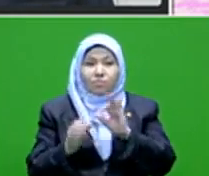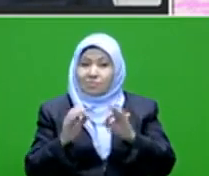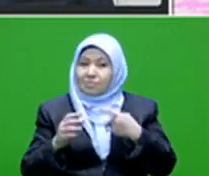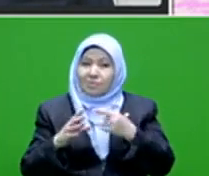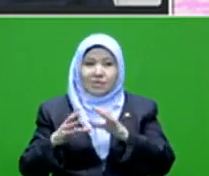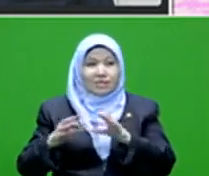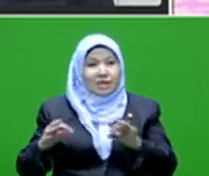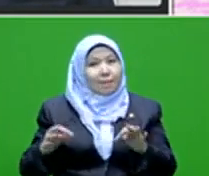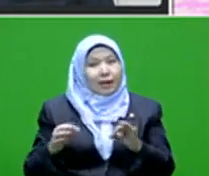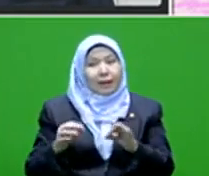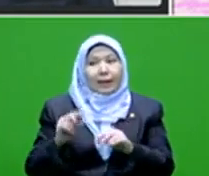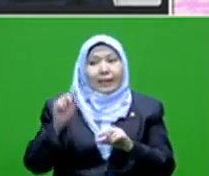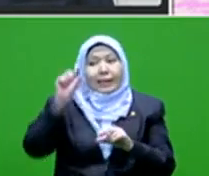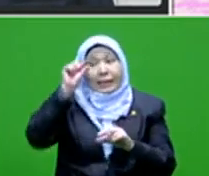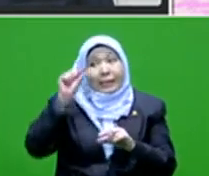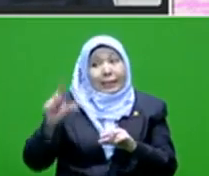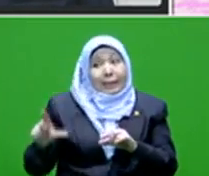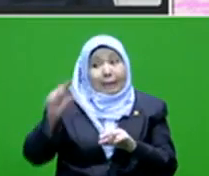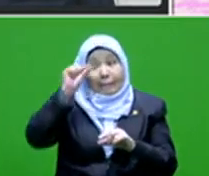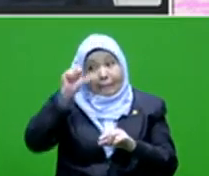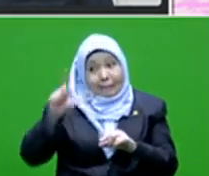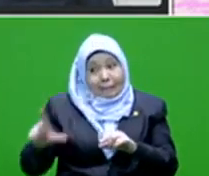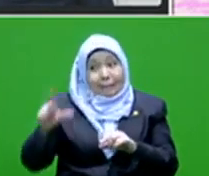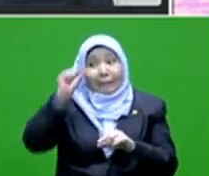air besar kecil juga aku tengok ni.